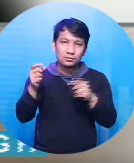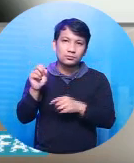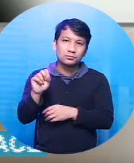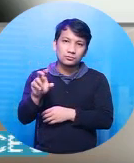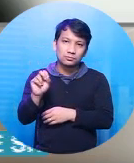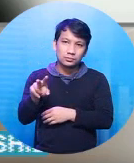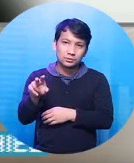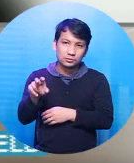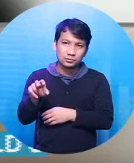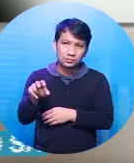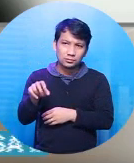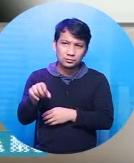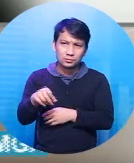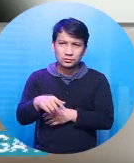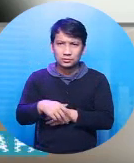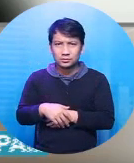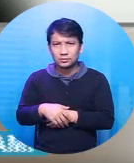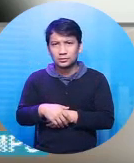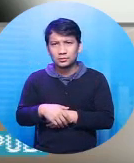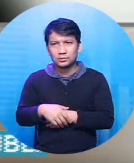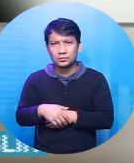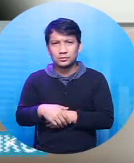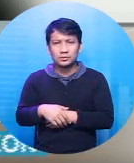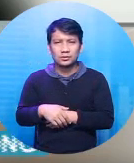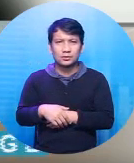araw, nakita ko sila.